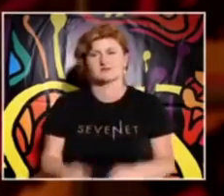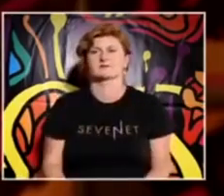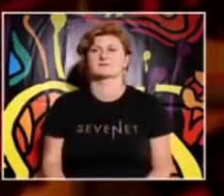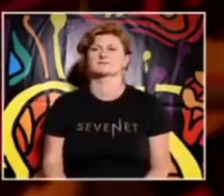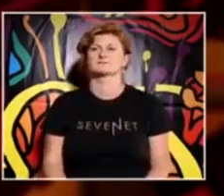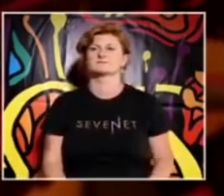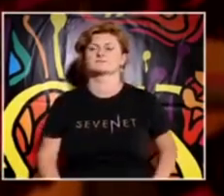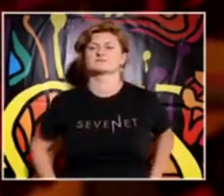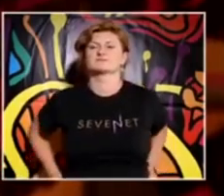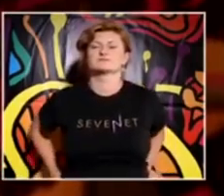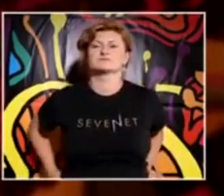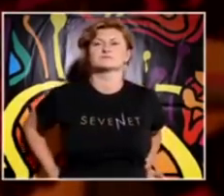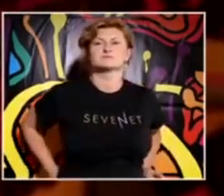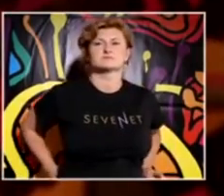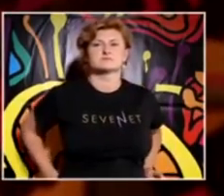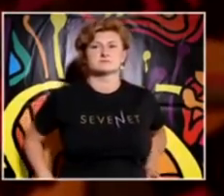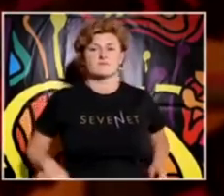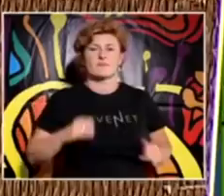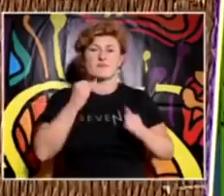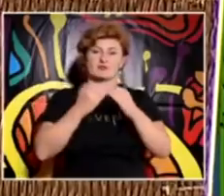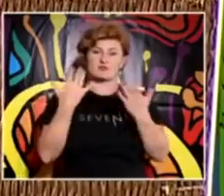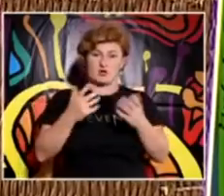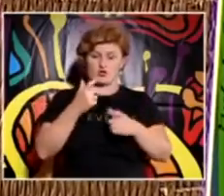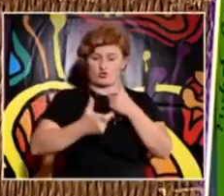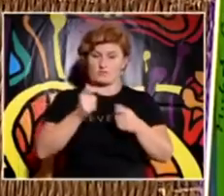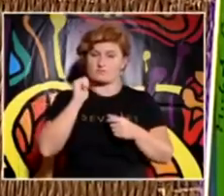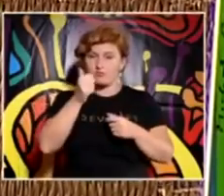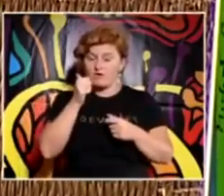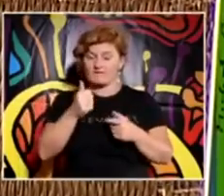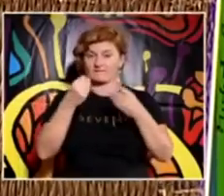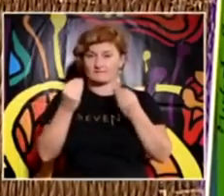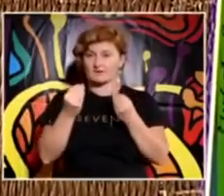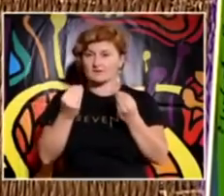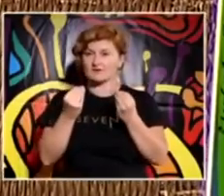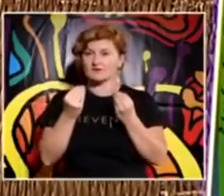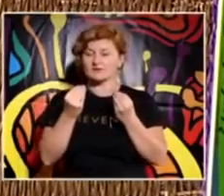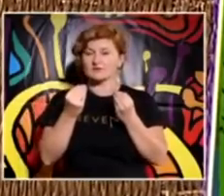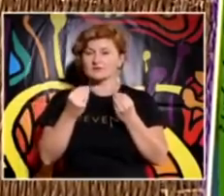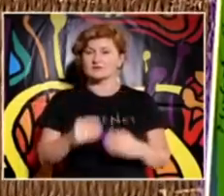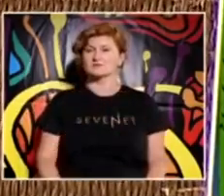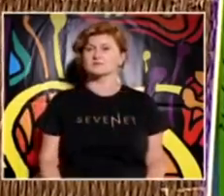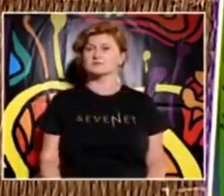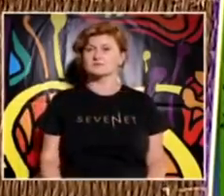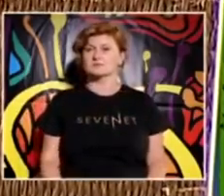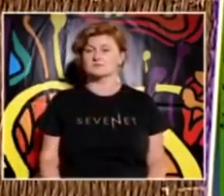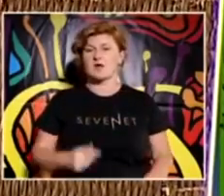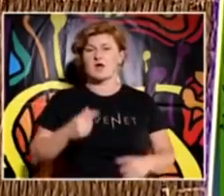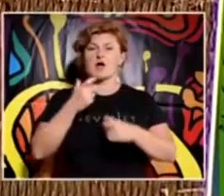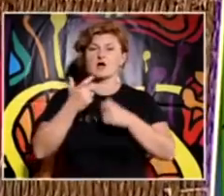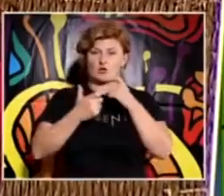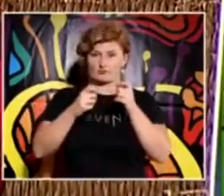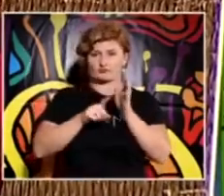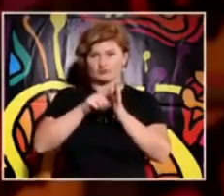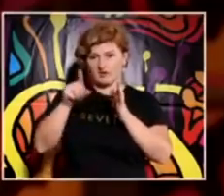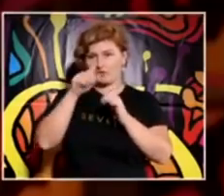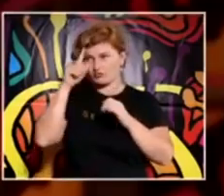To ale bardziej robisz jeśli, to dla... Jeśli chcesz to robić profesjonalnie, żeby to było piękne... Ale właśnie, to jest trochę też dla nich, żeby oni oglądając twoją podróż,